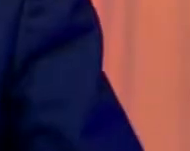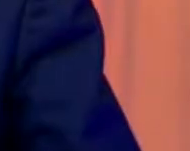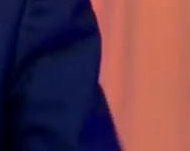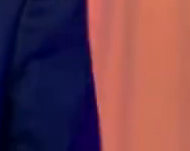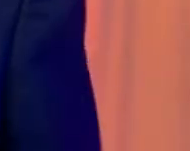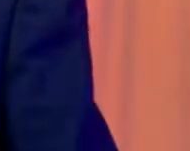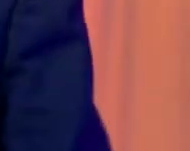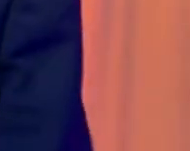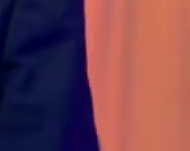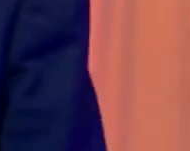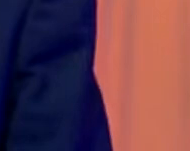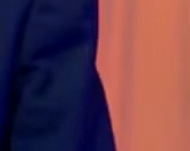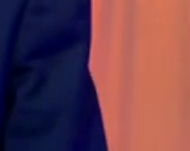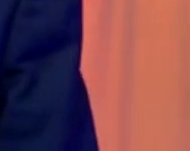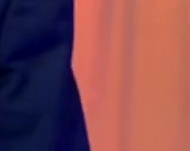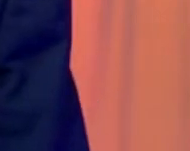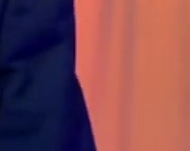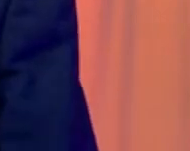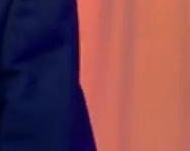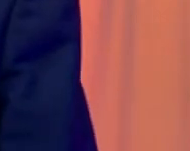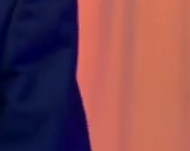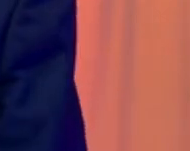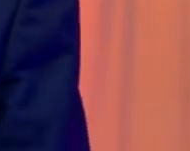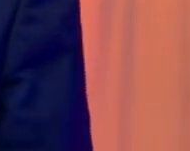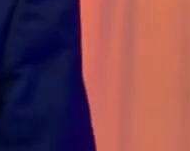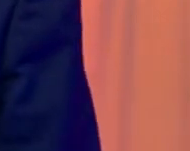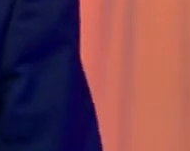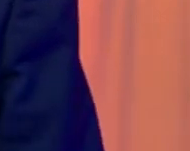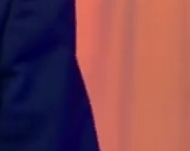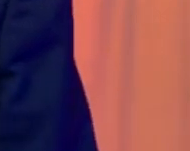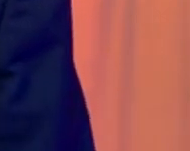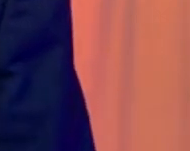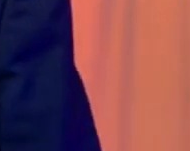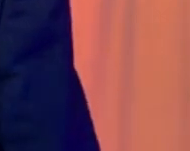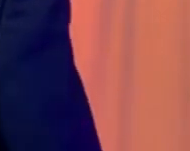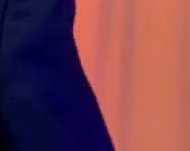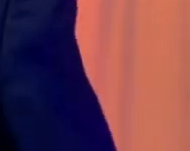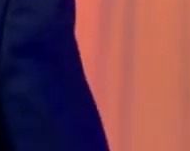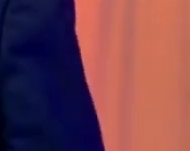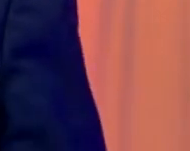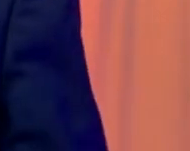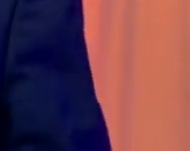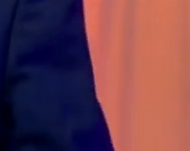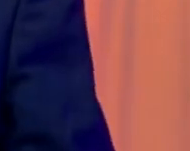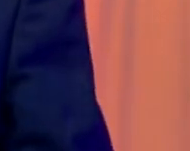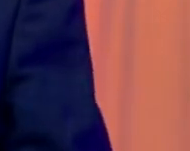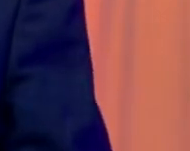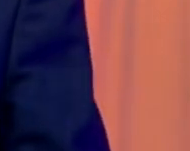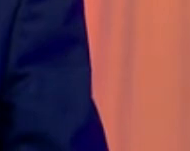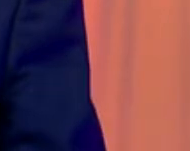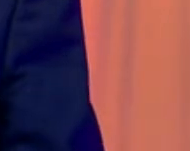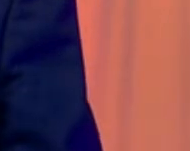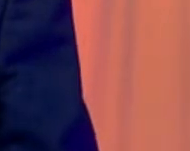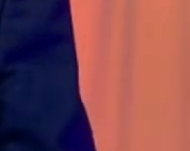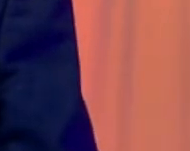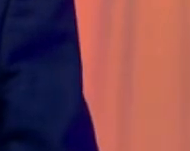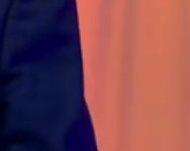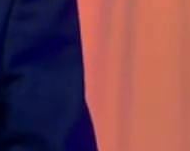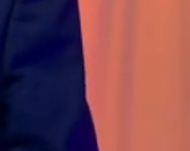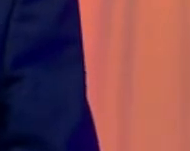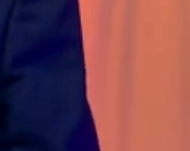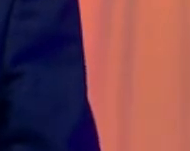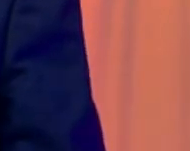Bwana Yesu asifiwe sana. Ningependa kuchukua nafasi kukusalimu kwa jina la Yesu popote unanitazama. Kwa majina yangu naitwa Pastor Sam